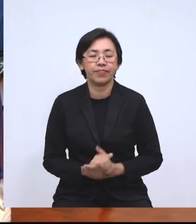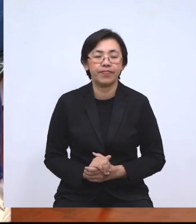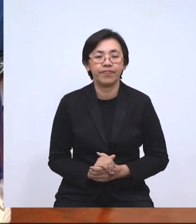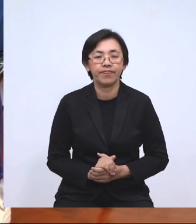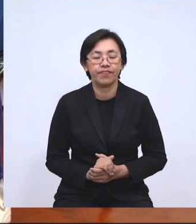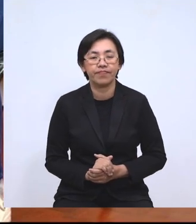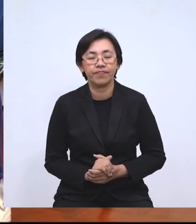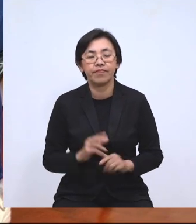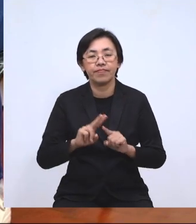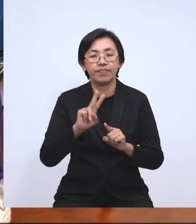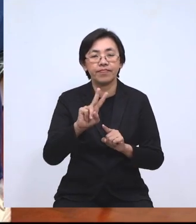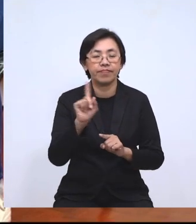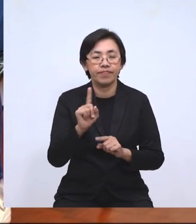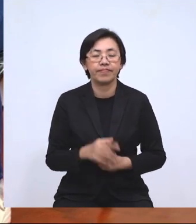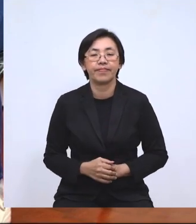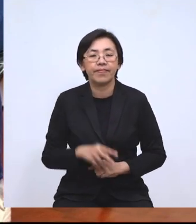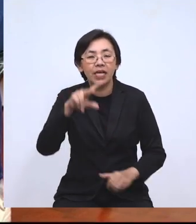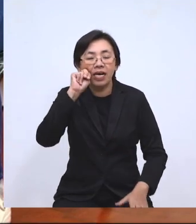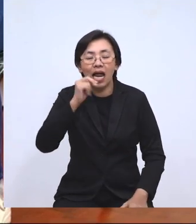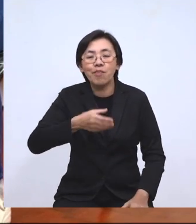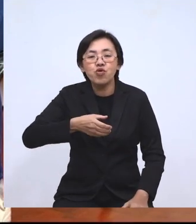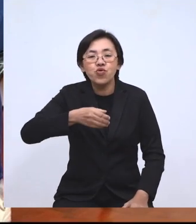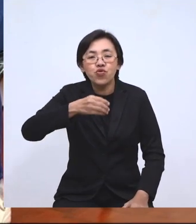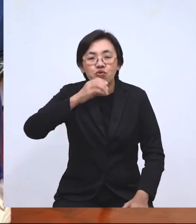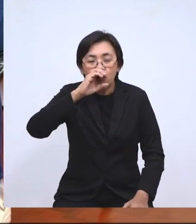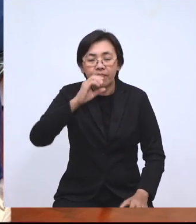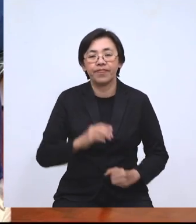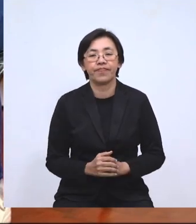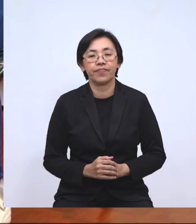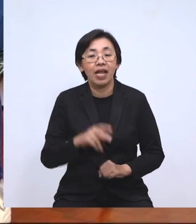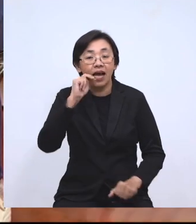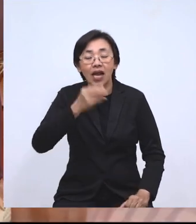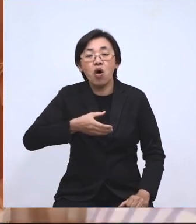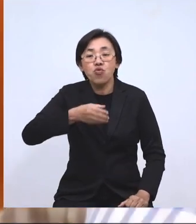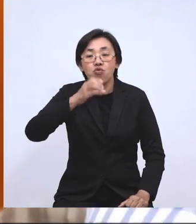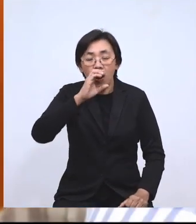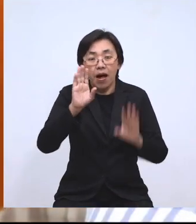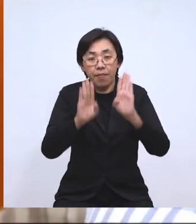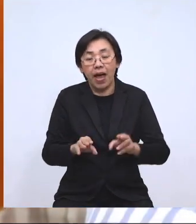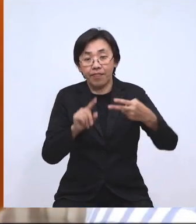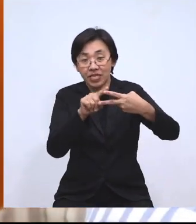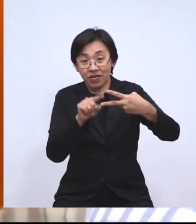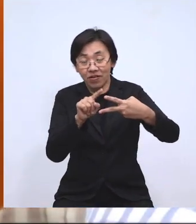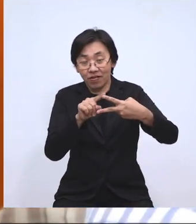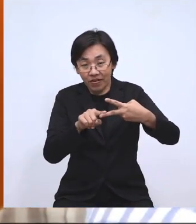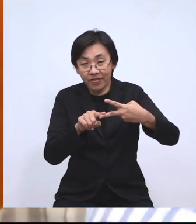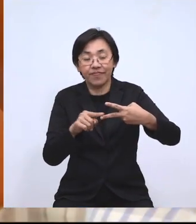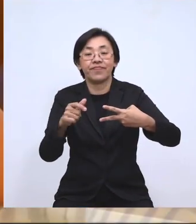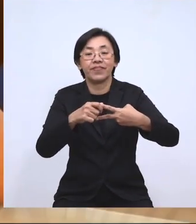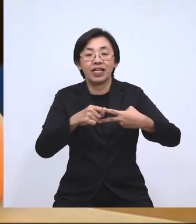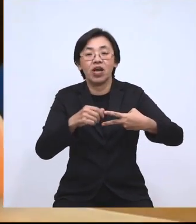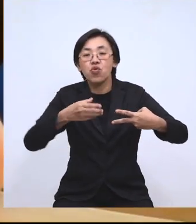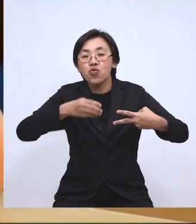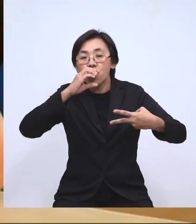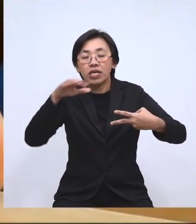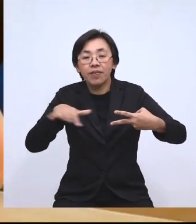ต่อไปทักษะที่สองค่ะค่ะการดื่มน้ำนะคะการดื่มน้ำจะมีสองแบบคือการดื่มน้ำด้วยใช้แก้ว